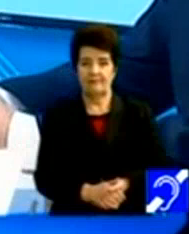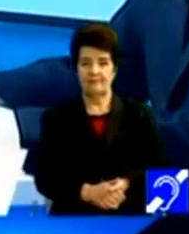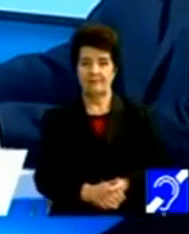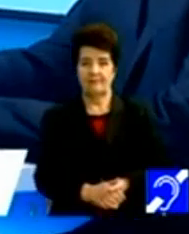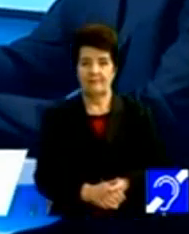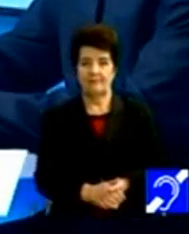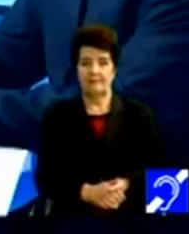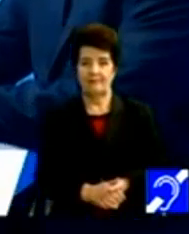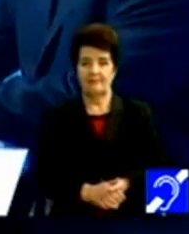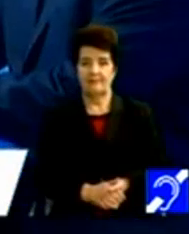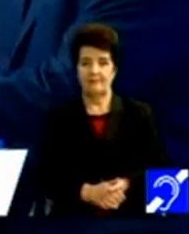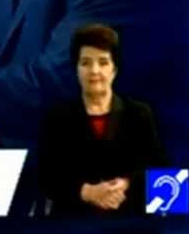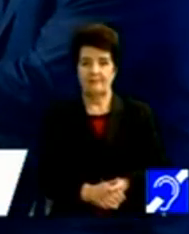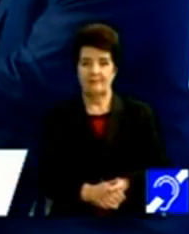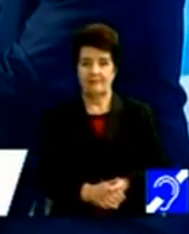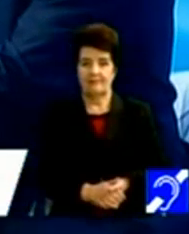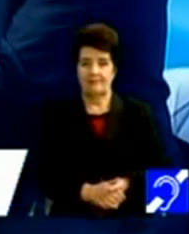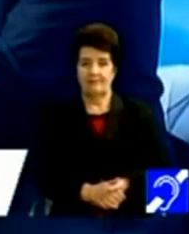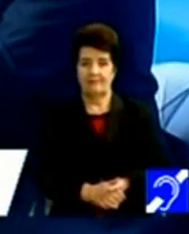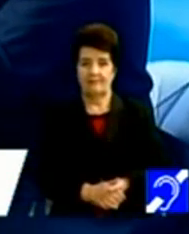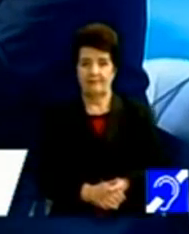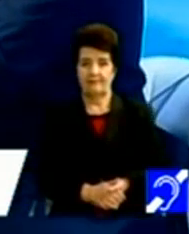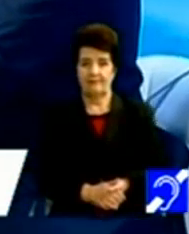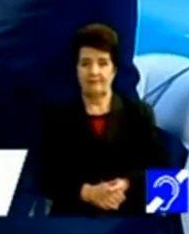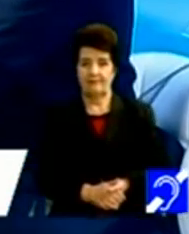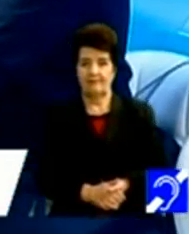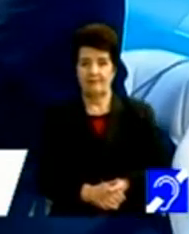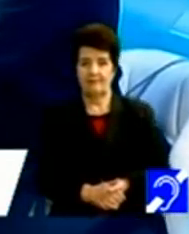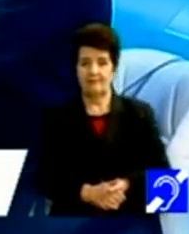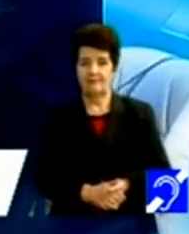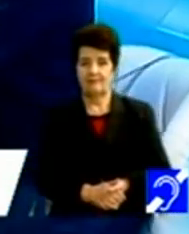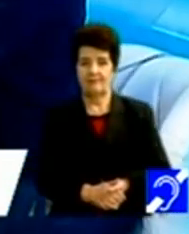existe suspiciuni, dar, până la urmă, la faza aceasta nu contează foarte mult